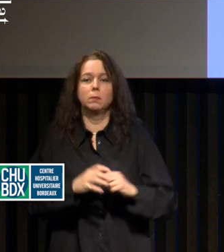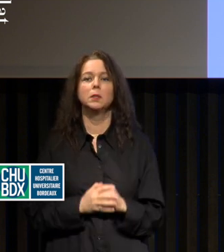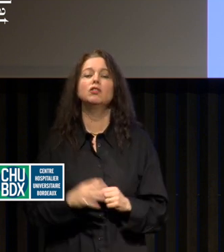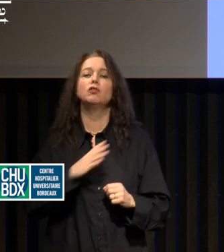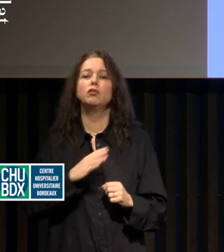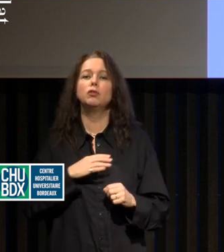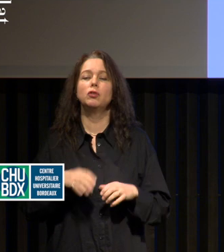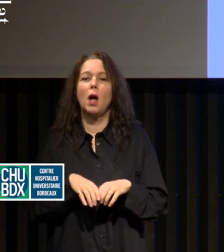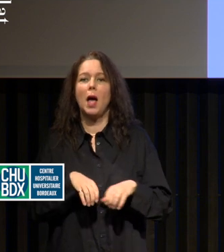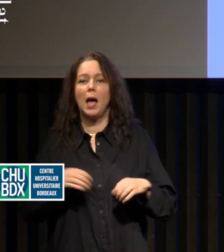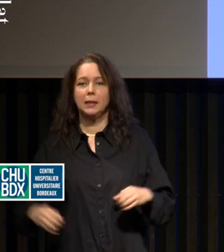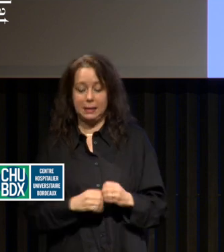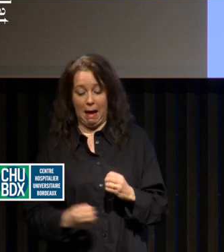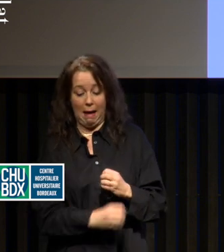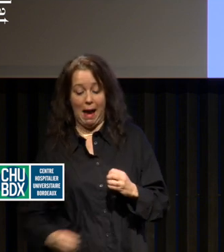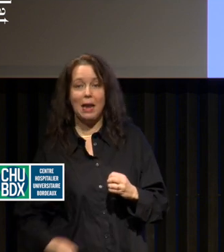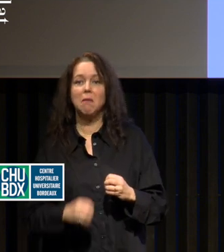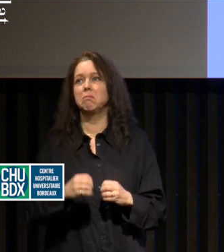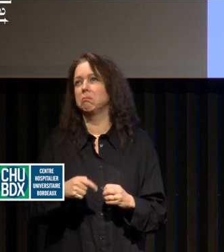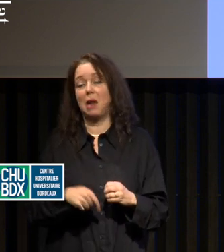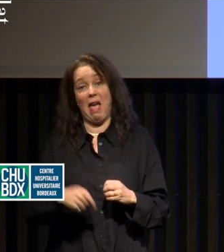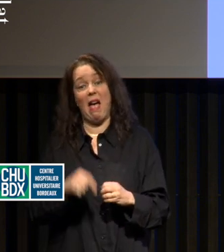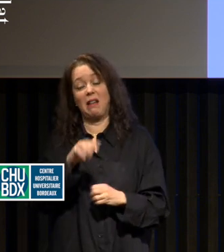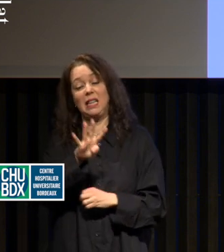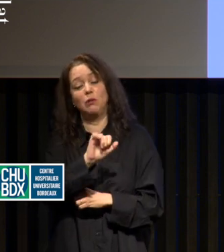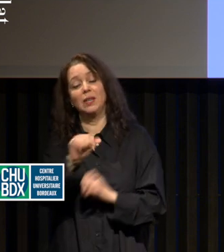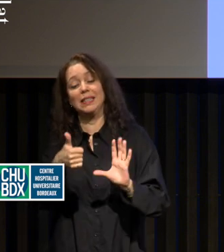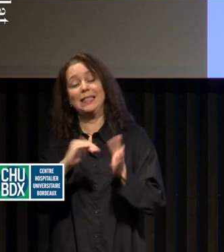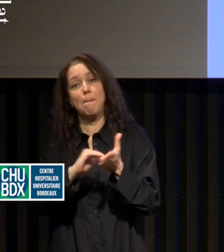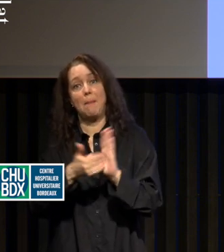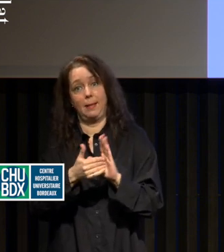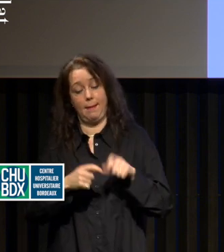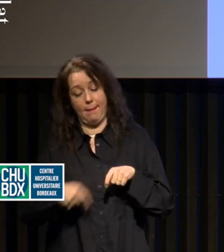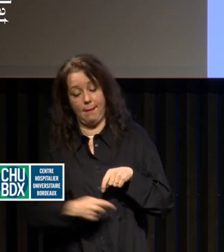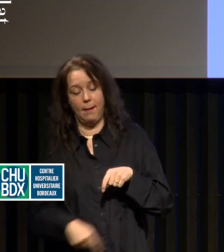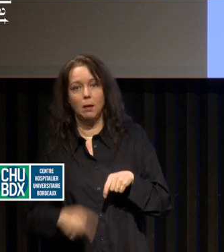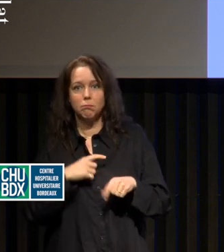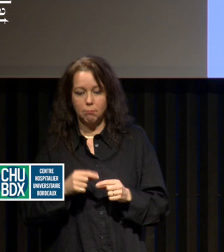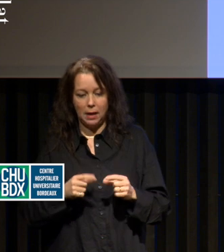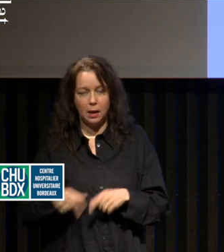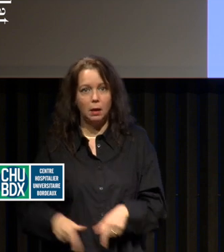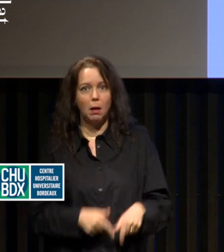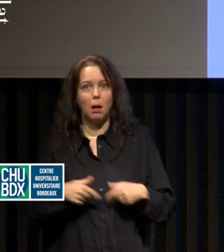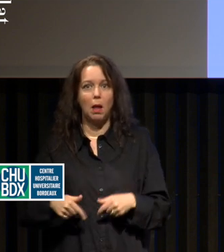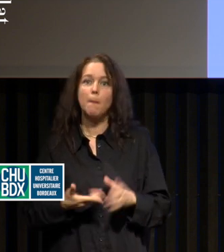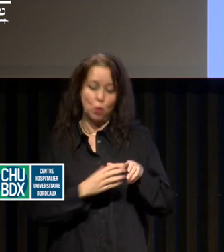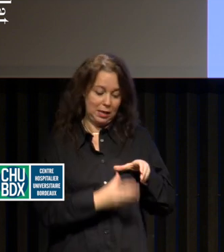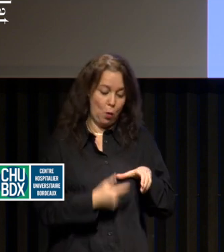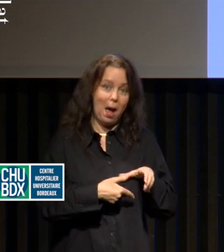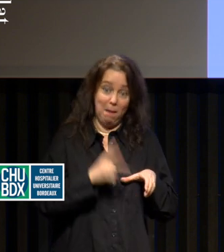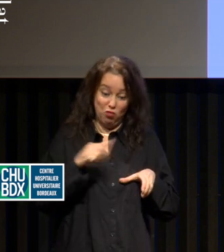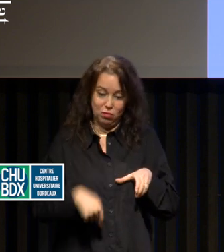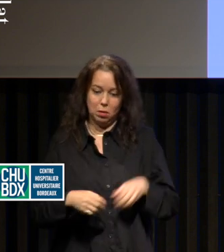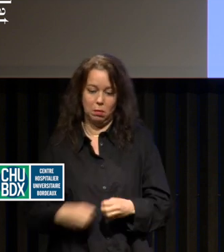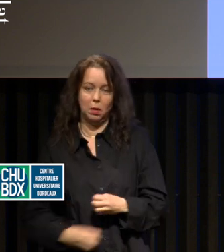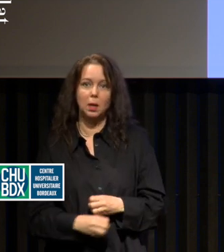intestin grêle, si on devait le dérouler, il fait 4 à 6 mètres. Il y a pas mal de bactéries dans l'intestin grêle. Il y en a beaucoup plus que dans l'estomac. Et alors là où il y en a le